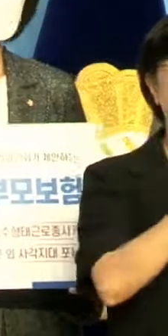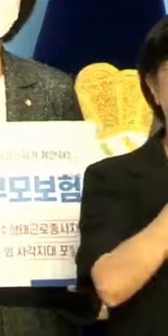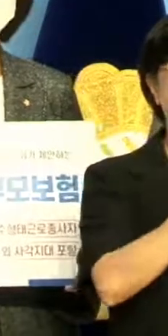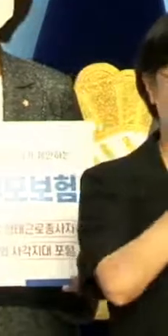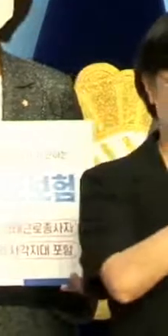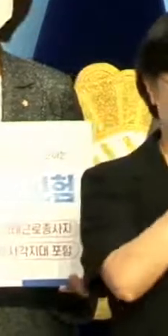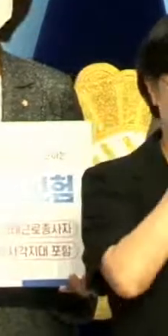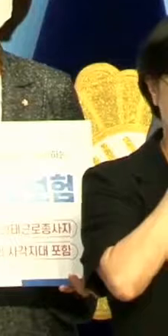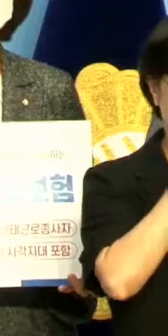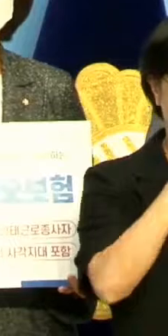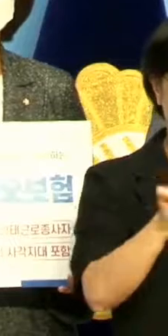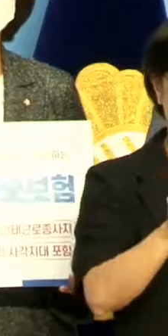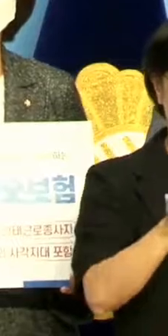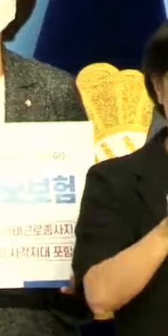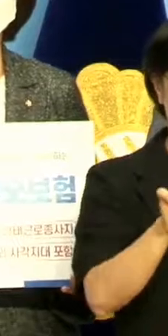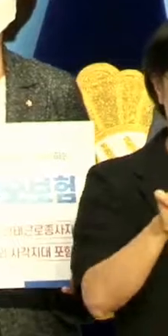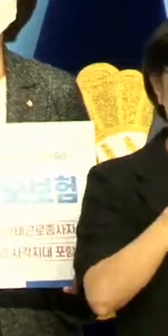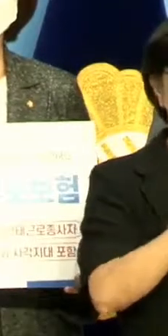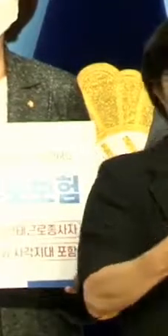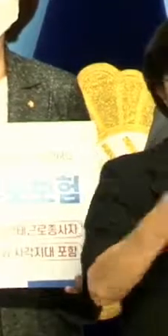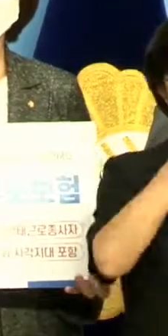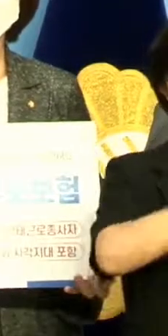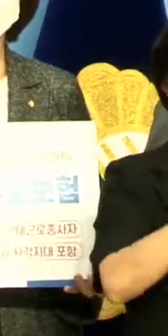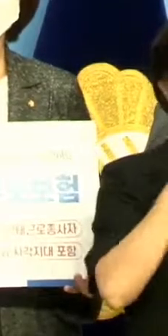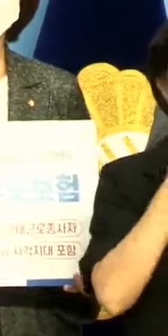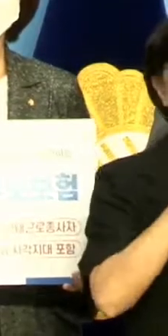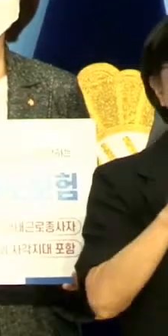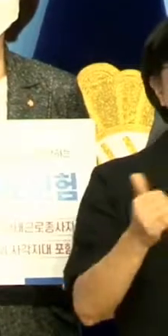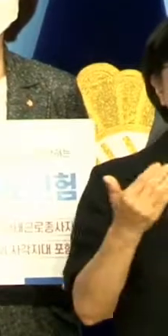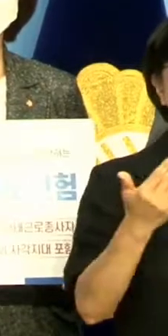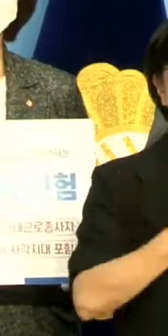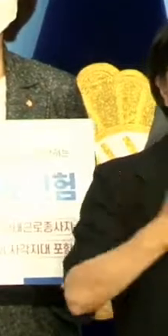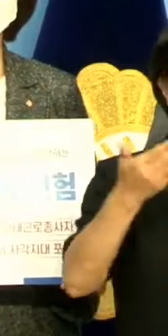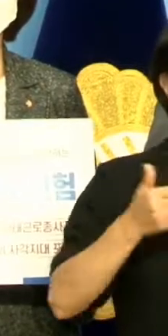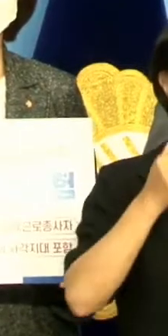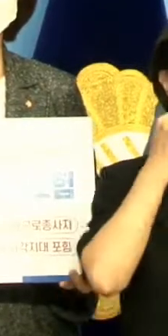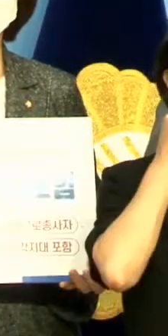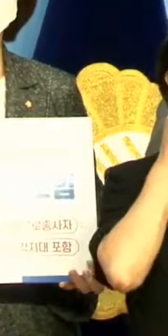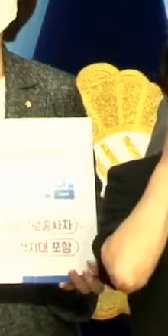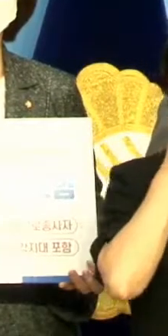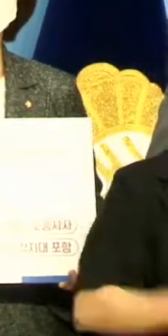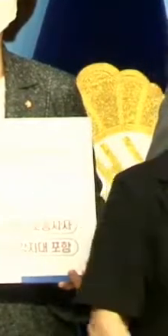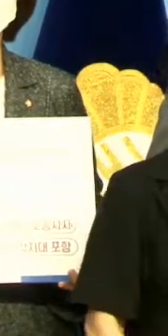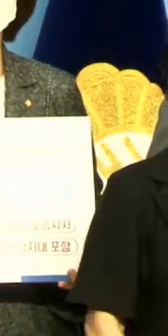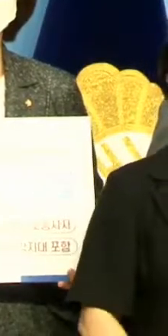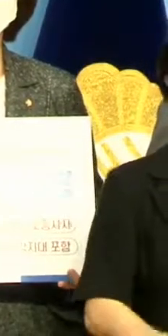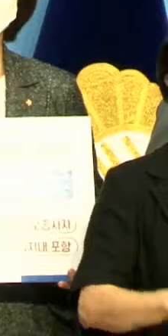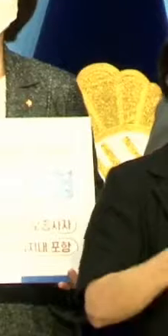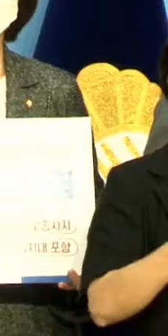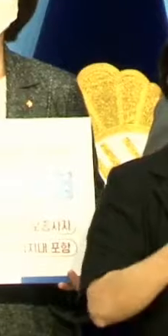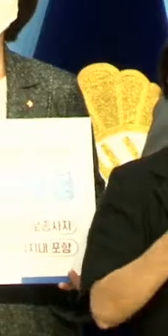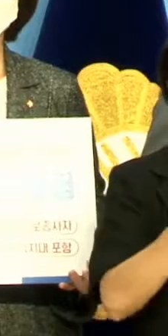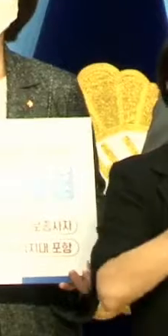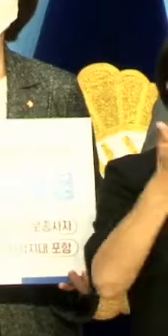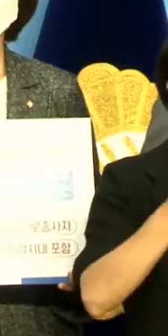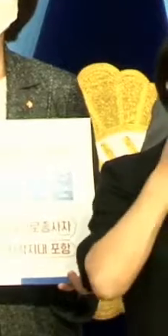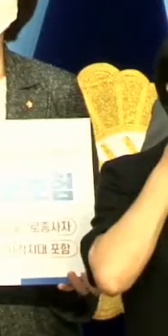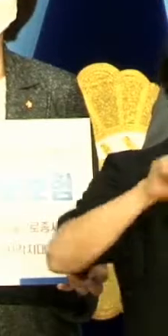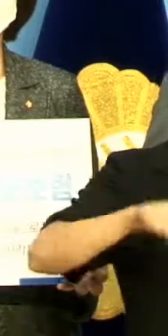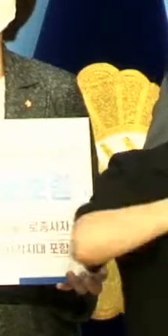여기에 캐 나가지 않는 사람들을 이러한 억측 혜택을 누리지 못하고 있습니다 이런 사각지대를 없애고